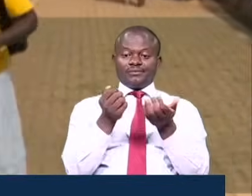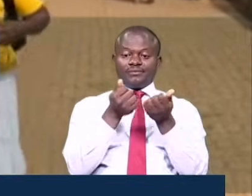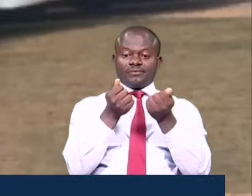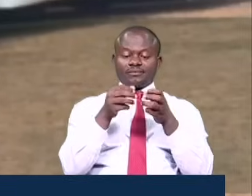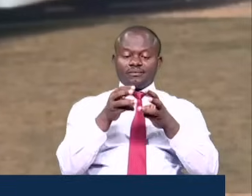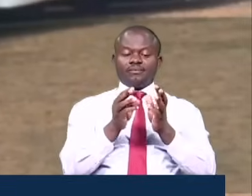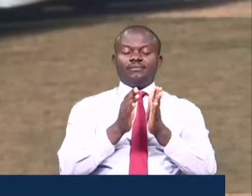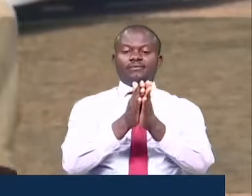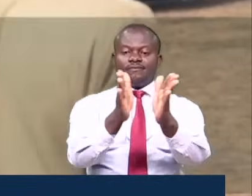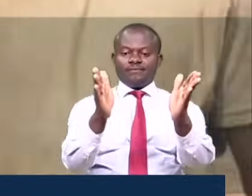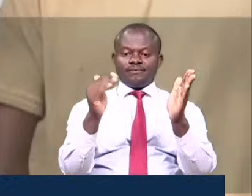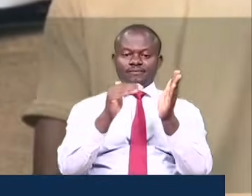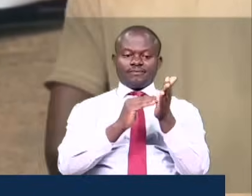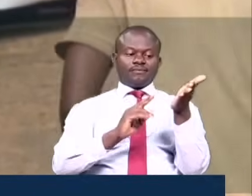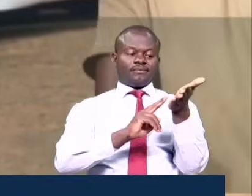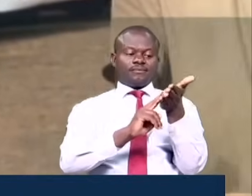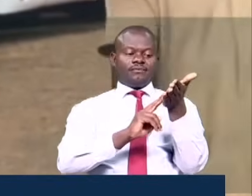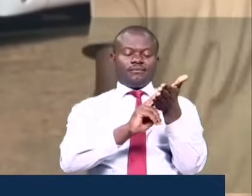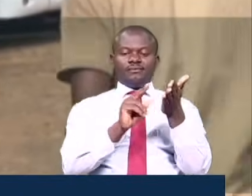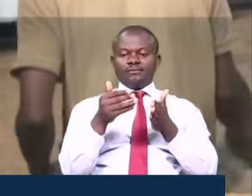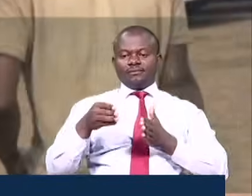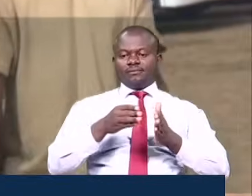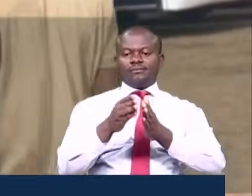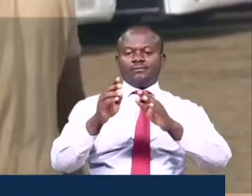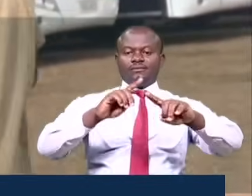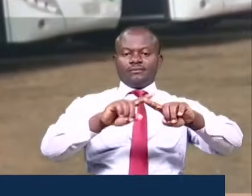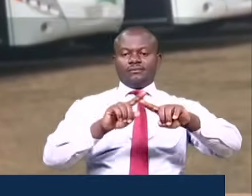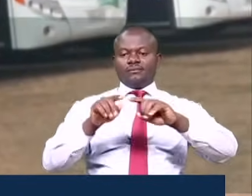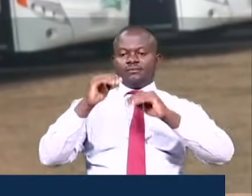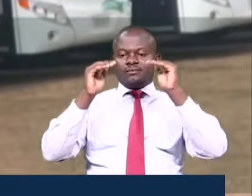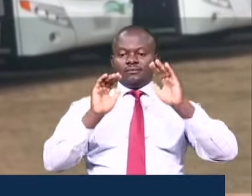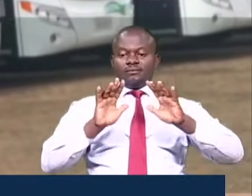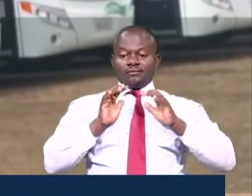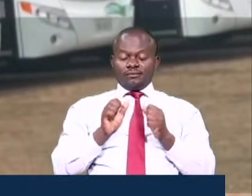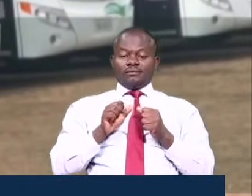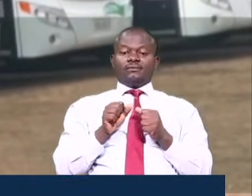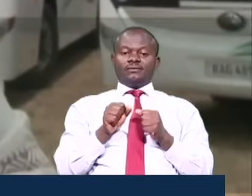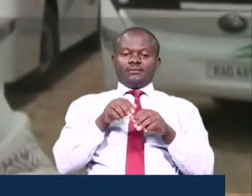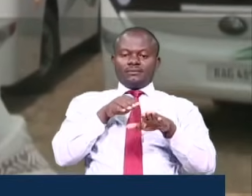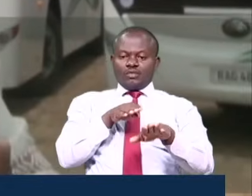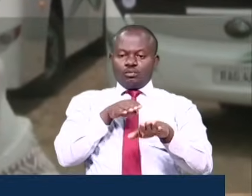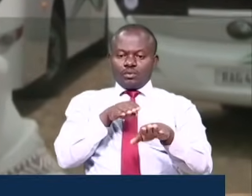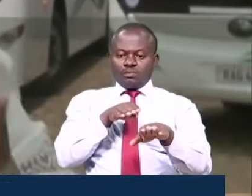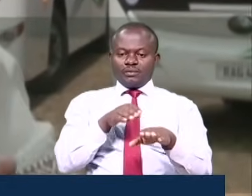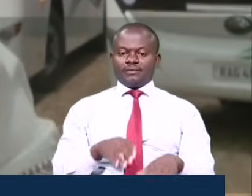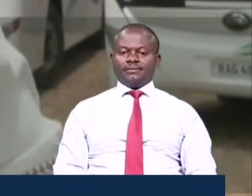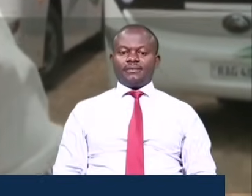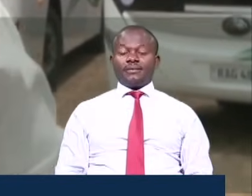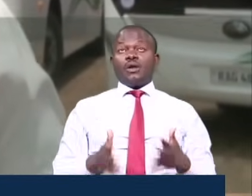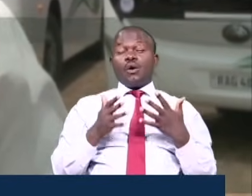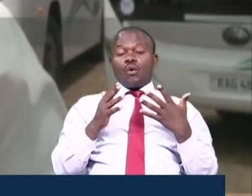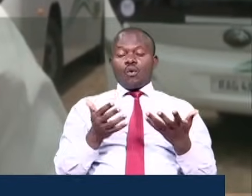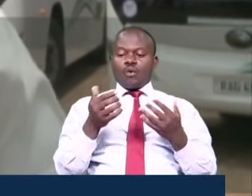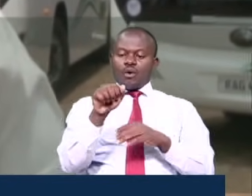buryo bwa rusange ndetse no gukoresha indi mihanda itandukanye mu rwego rwo kwirinda umuvundo w'imodoka uko imodoka zitwara